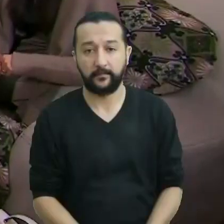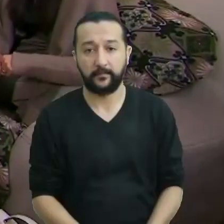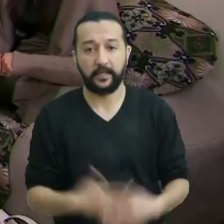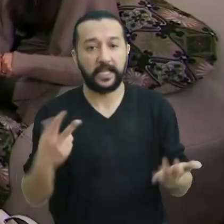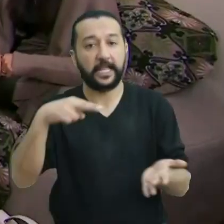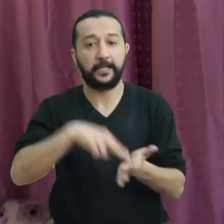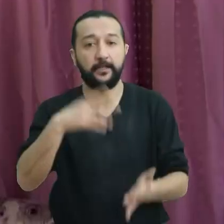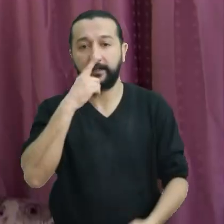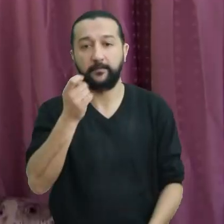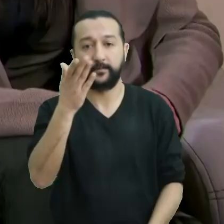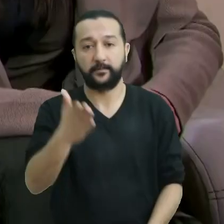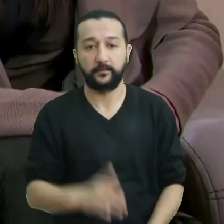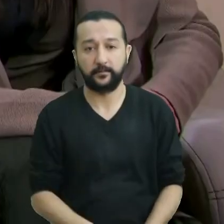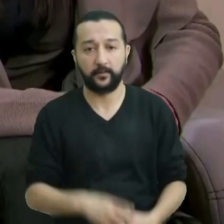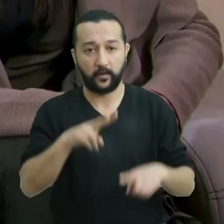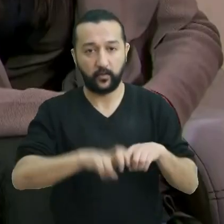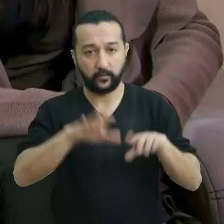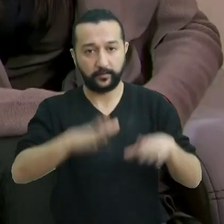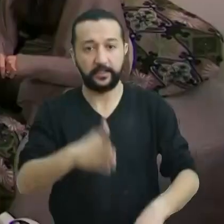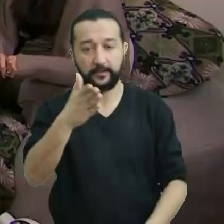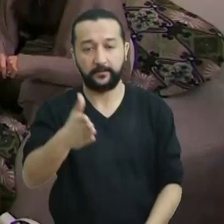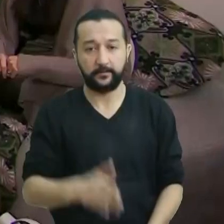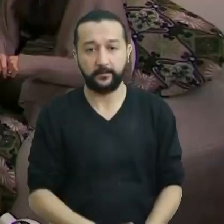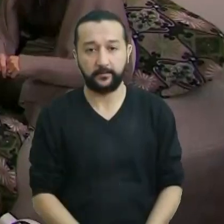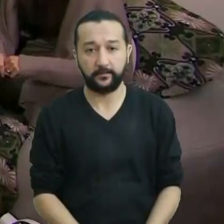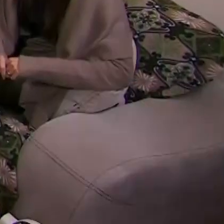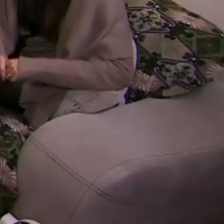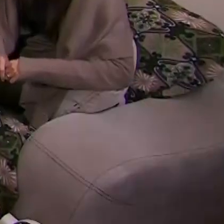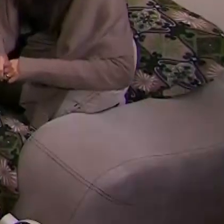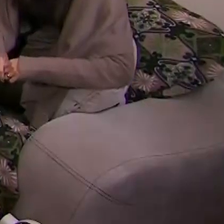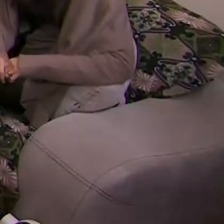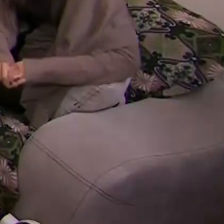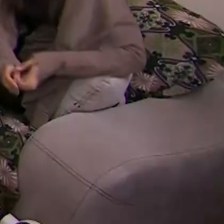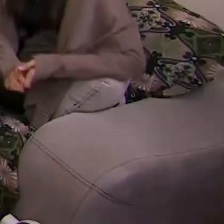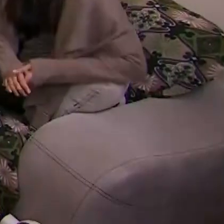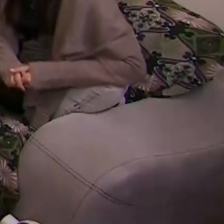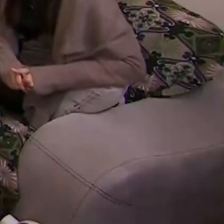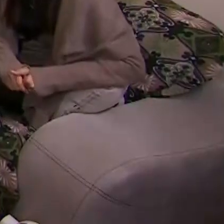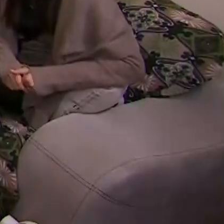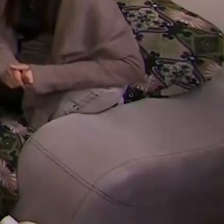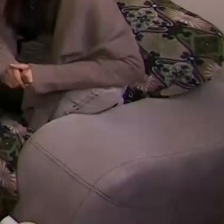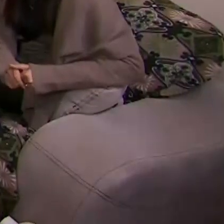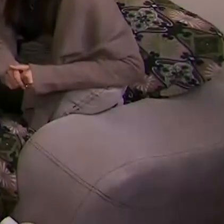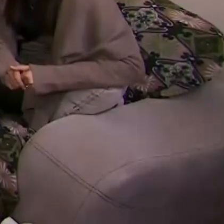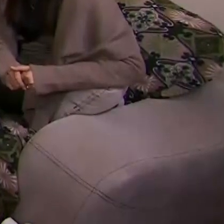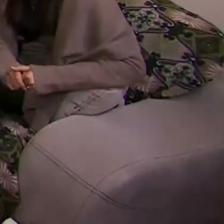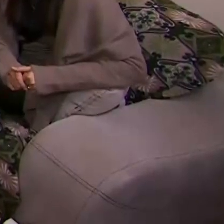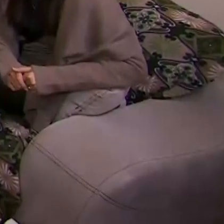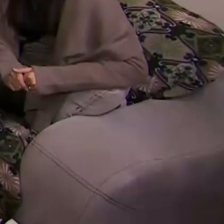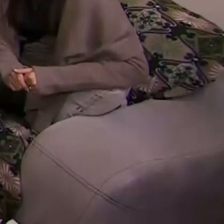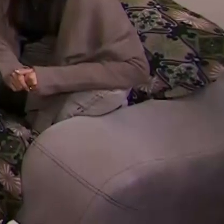Ne dikildi? Otur bir yere. Nurhan'ı ortalarına alarak kanepeye oturdular Sarp. Elinde telefonla